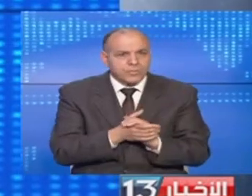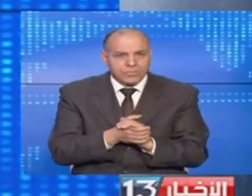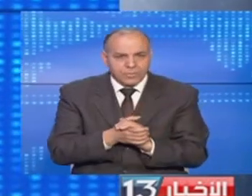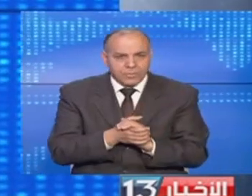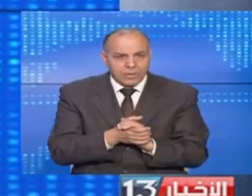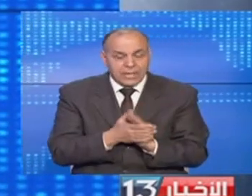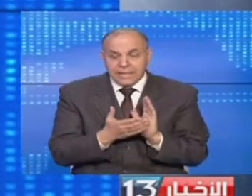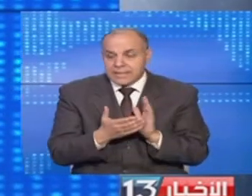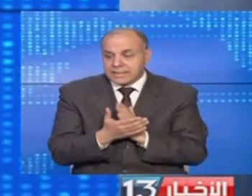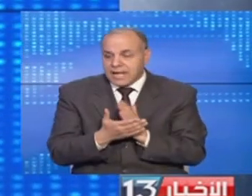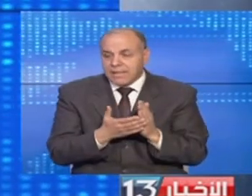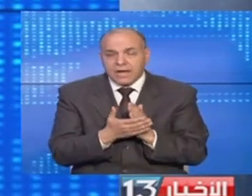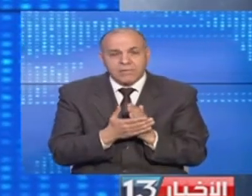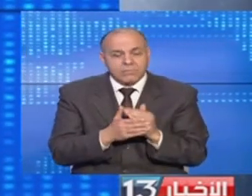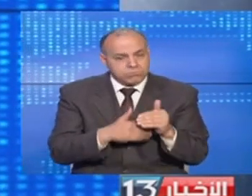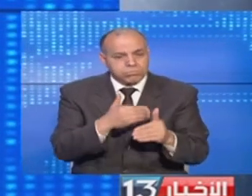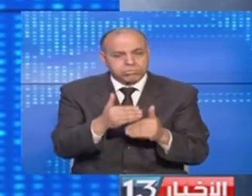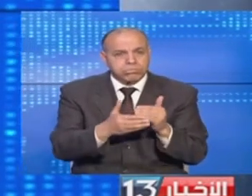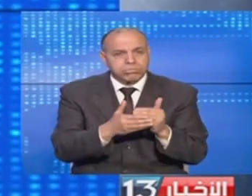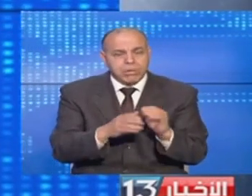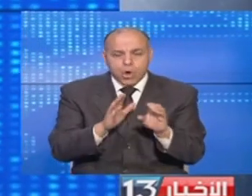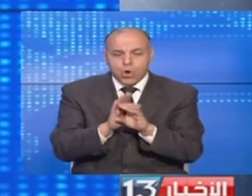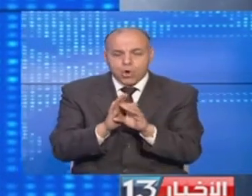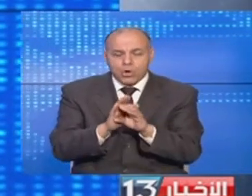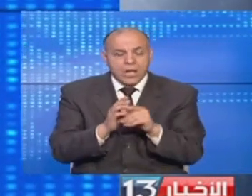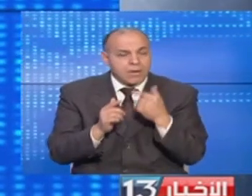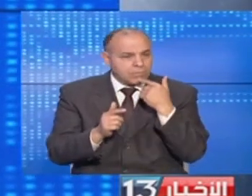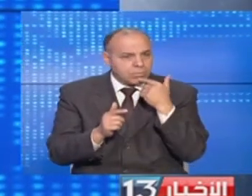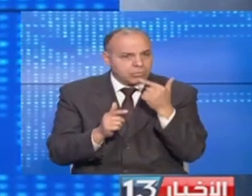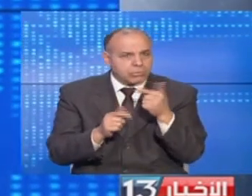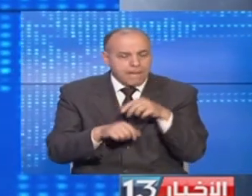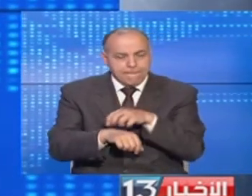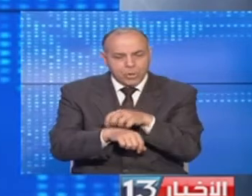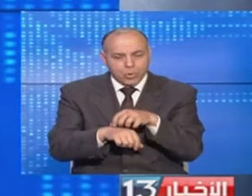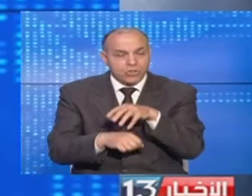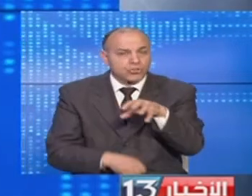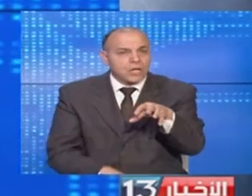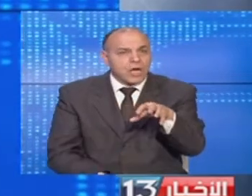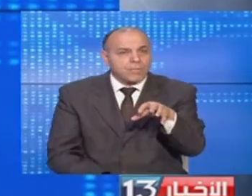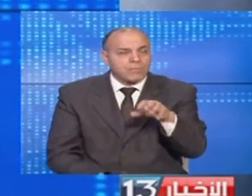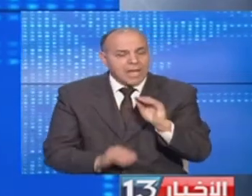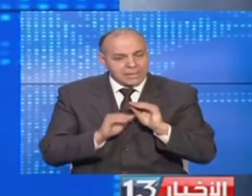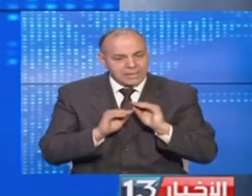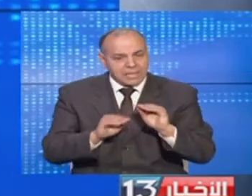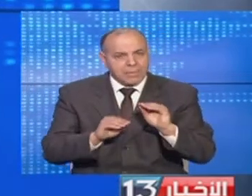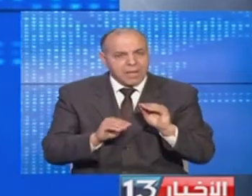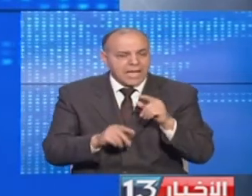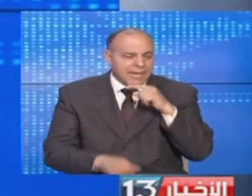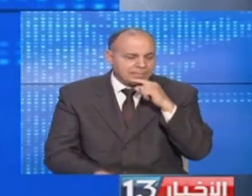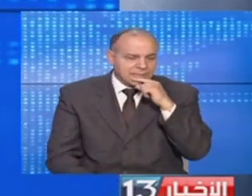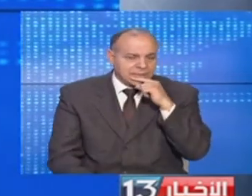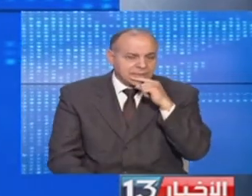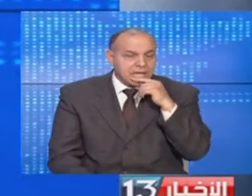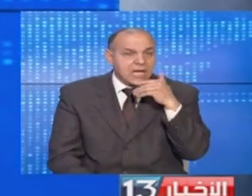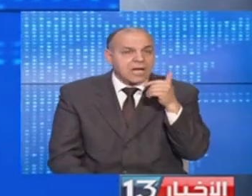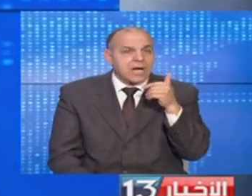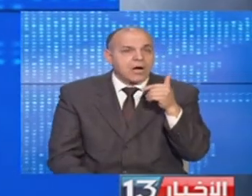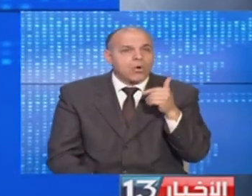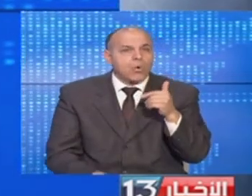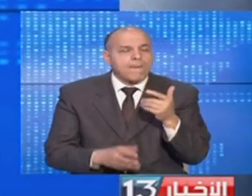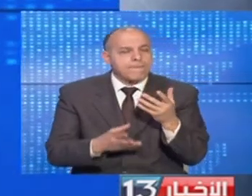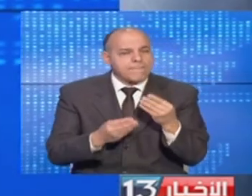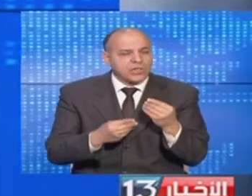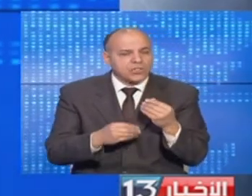استعدادا الاستئناف الدروس شرعت المندوبيه الجهويه للتربيه بس في توزيع